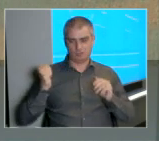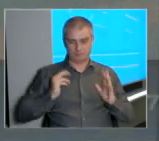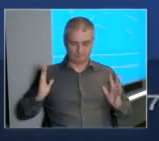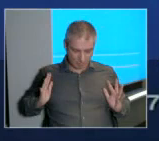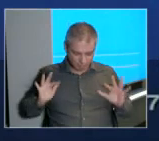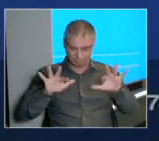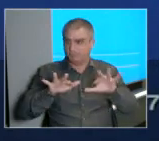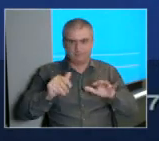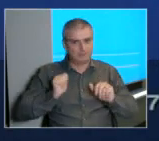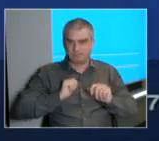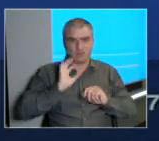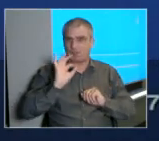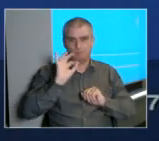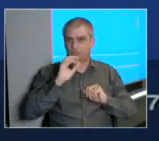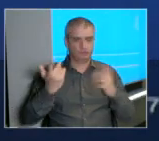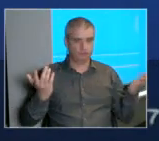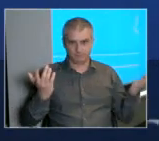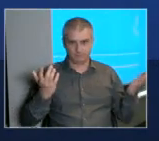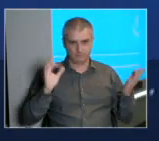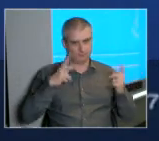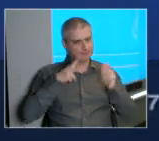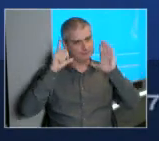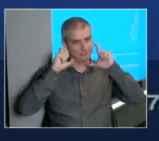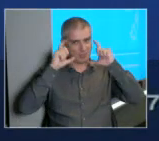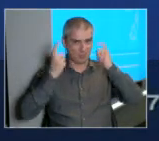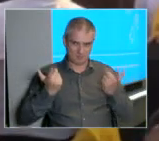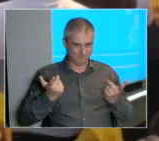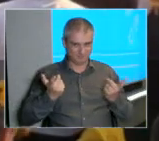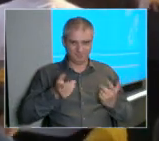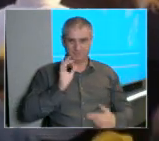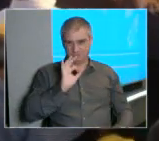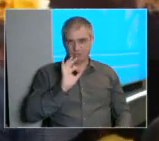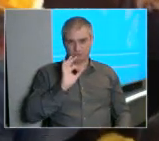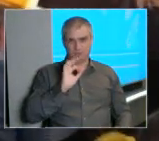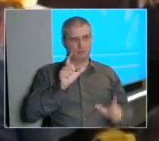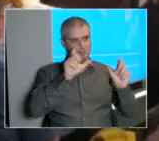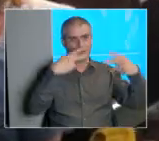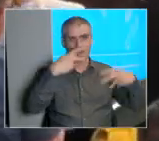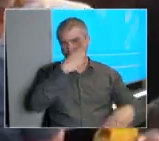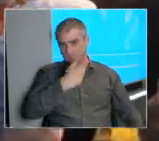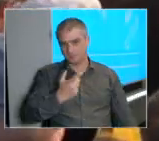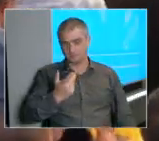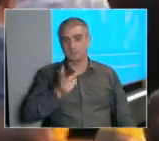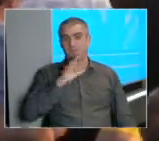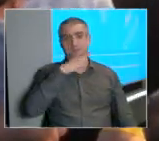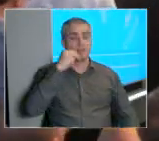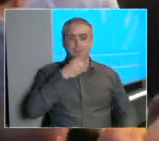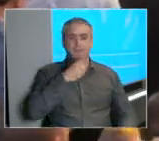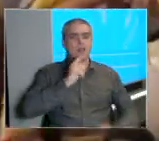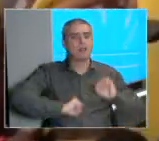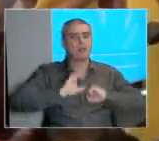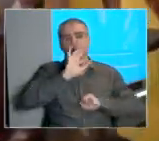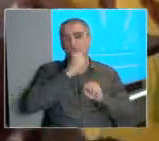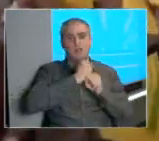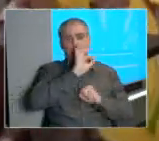כן, הכוחות כן. לא מרוכזים בשביל צנזור, הם מרוכזים כן. בשביל להרתיע, אבל נסראללה, והדפוס